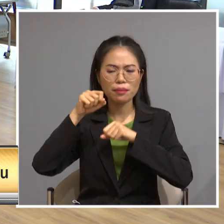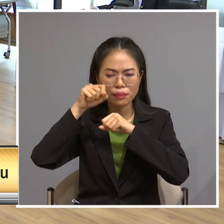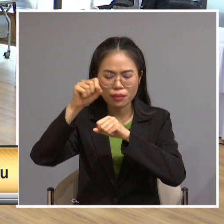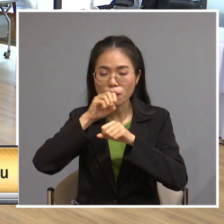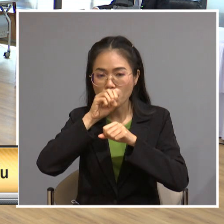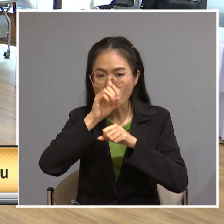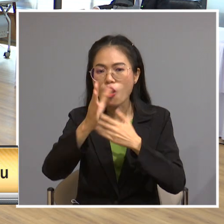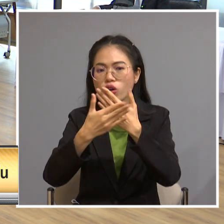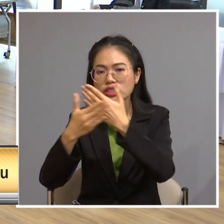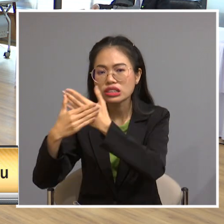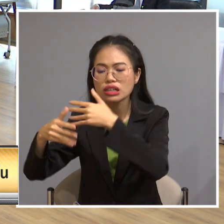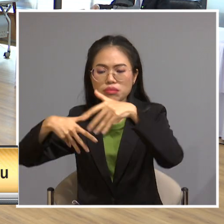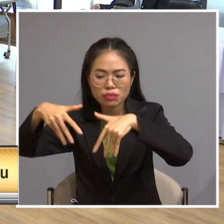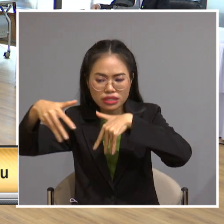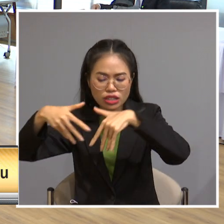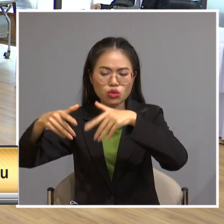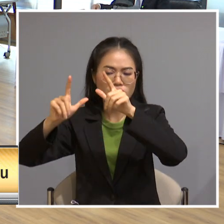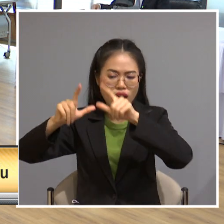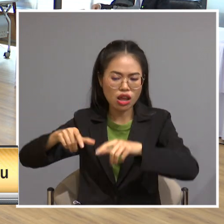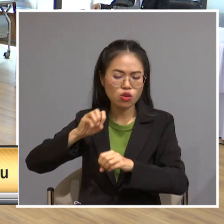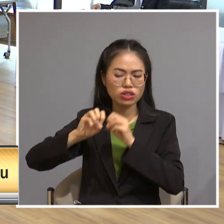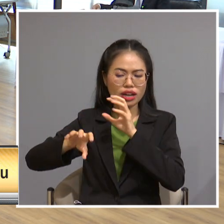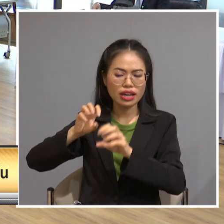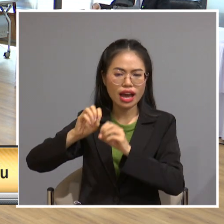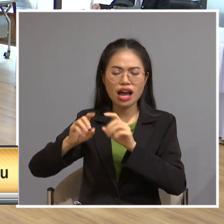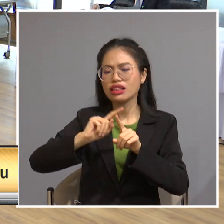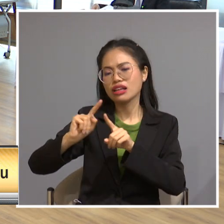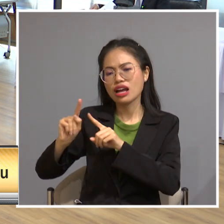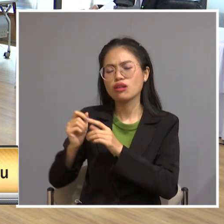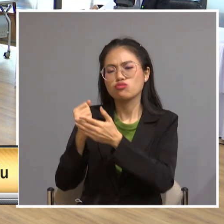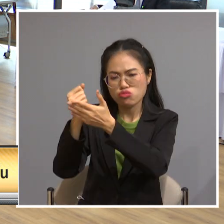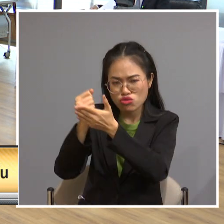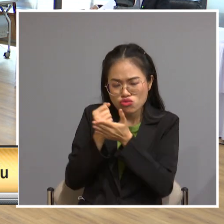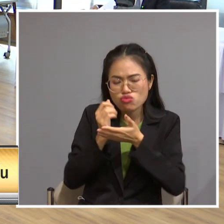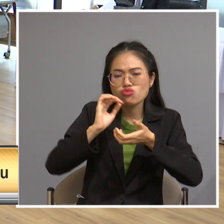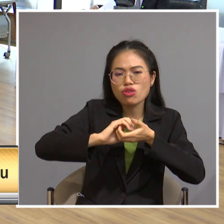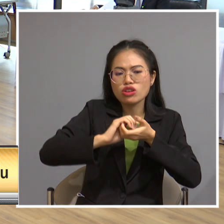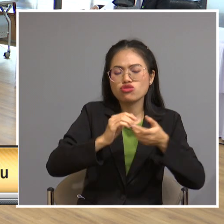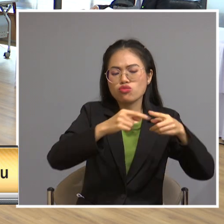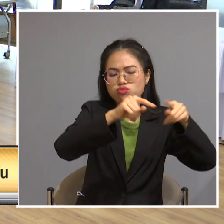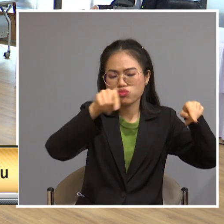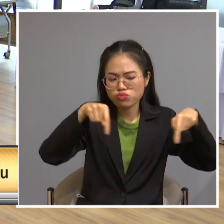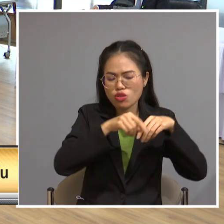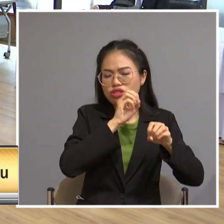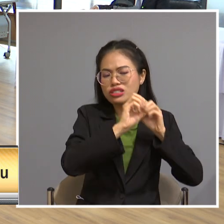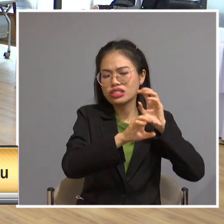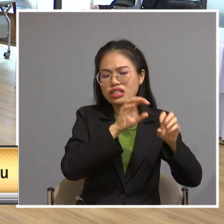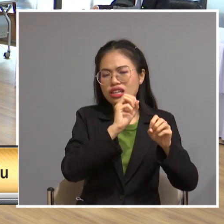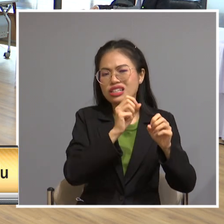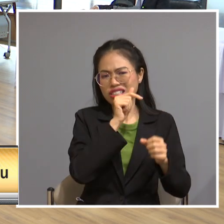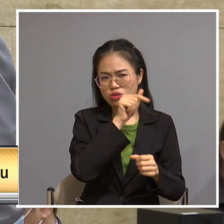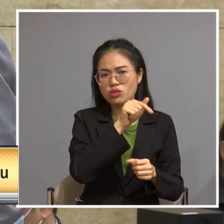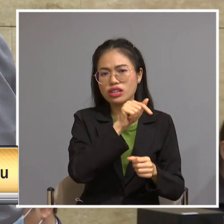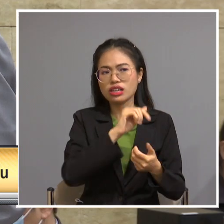ริมาณขยะที่ต้นทางก่อนที่จะมาทิ้งเพื่อลดภาละของสถานที่ทิ้งขยะโคกชังให้แห่งนี้นะครั